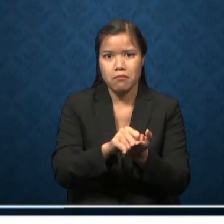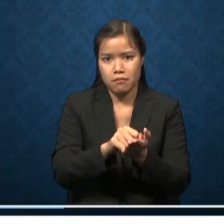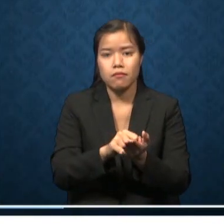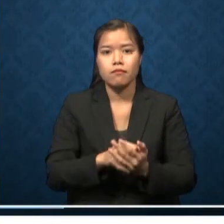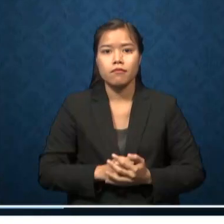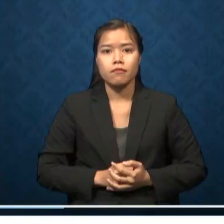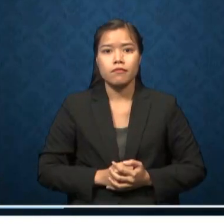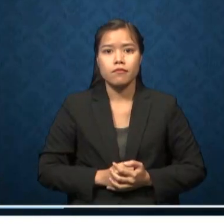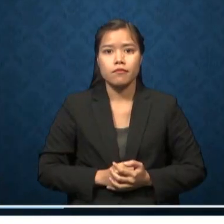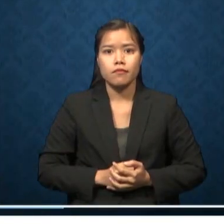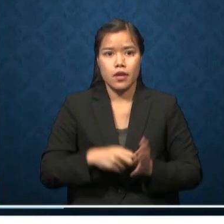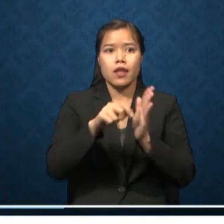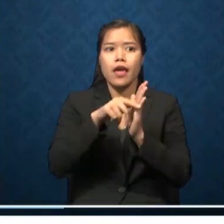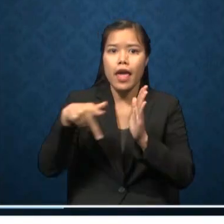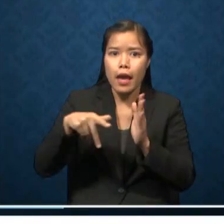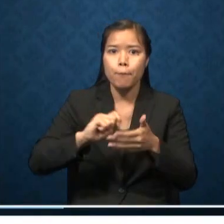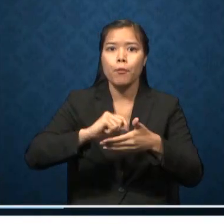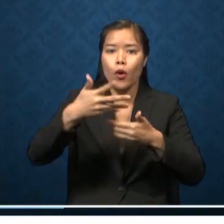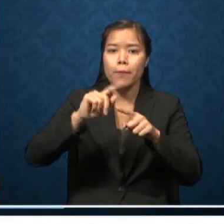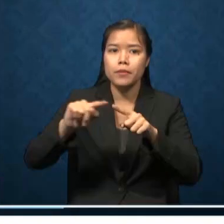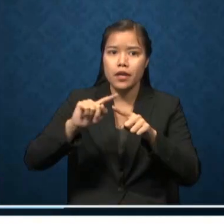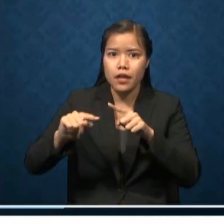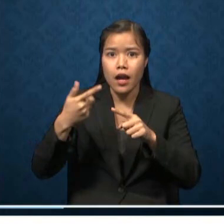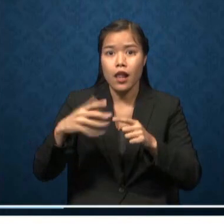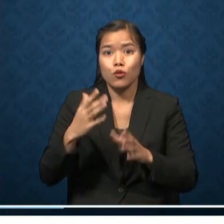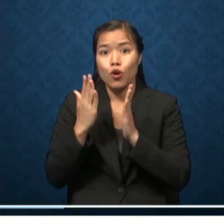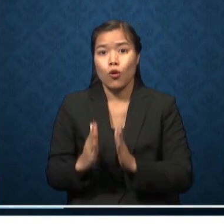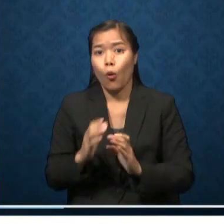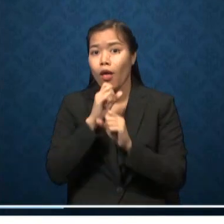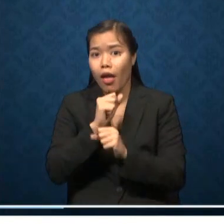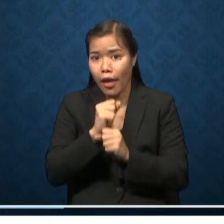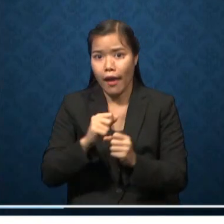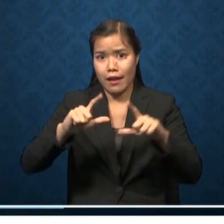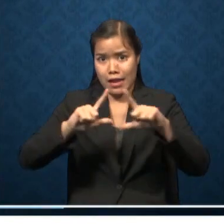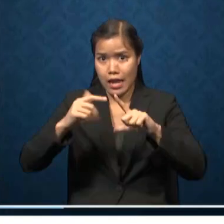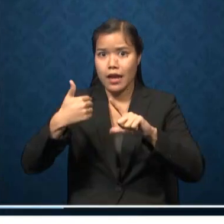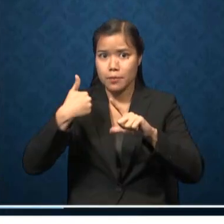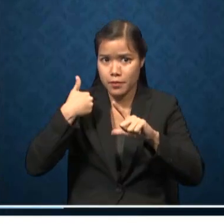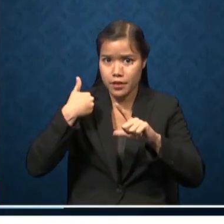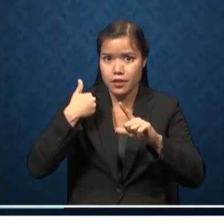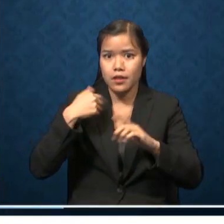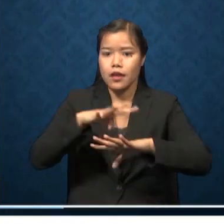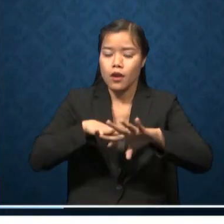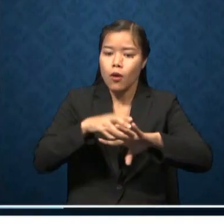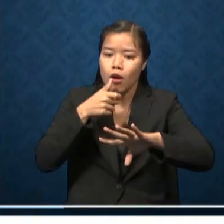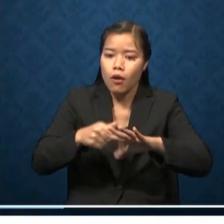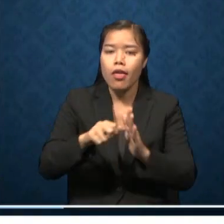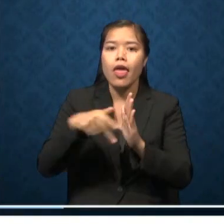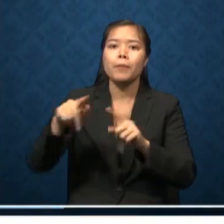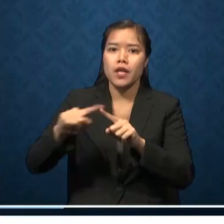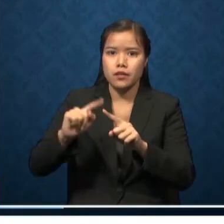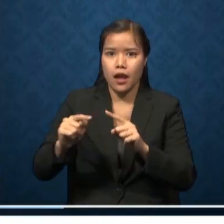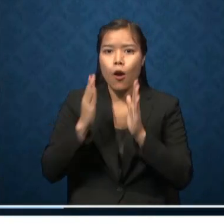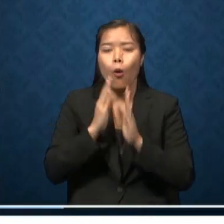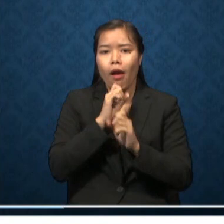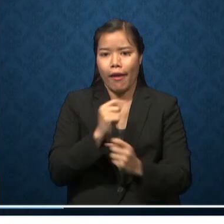ใช้ดิจิตัลโปรแกรมแล้วก็คนสูงอายุใช้ลายกว่า50% QR coeต่างๆแอปพลิเคชันต่างๆเนี่ยคนสูงอายุเข้าถึง